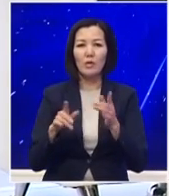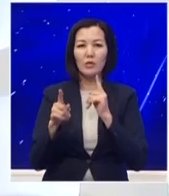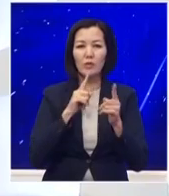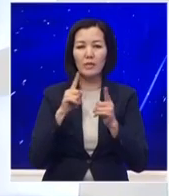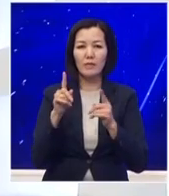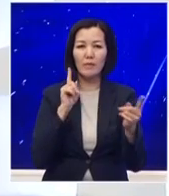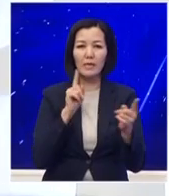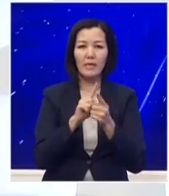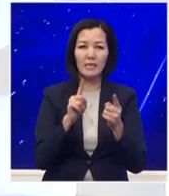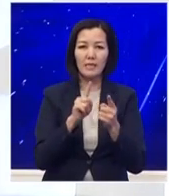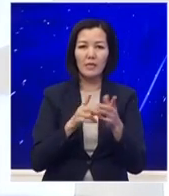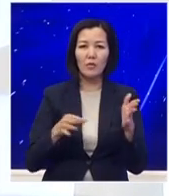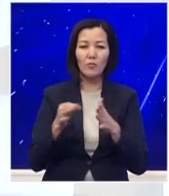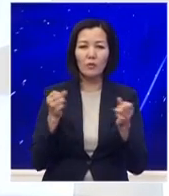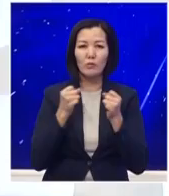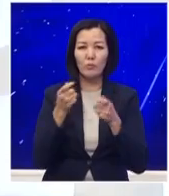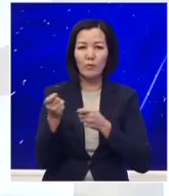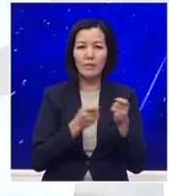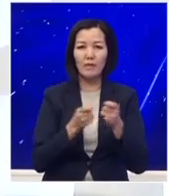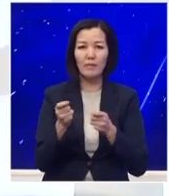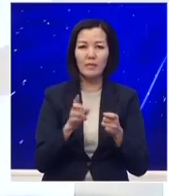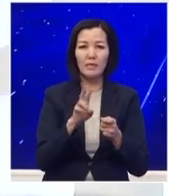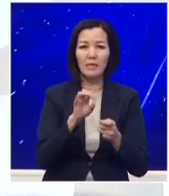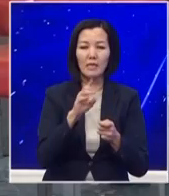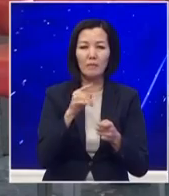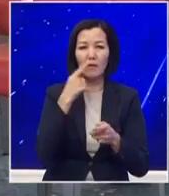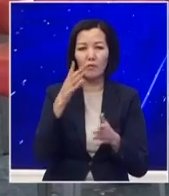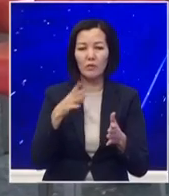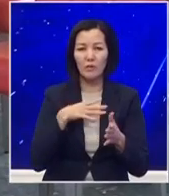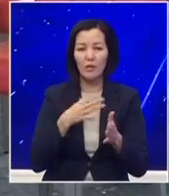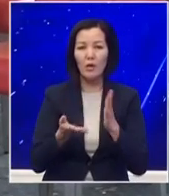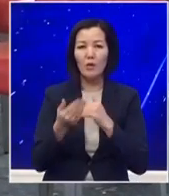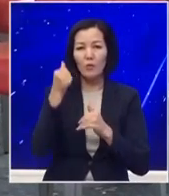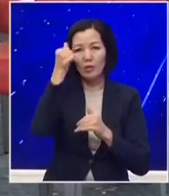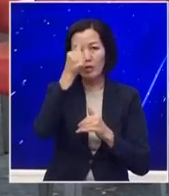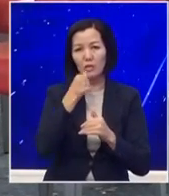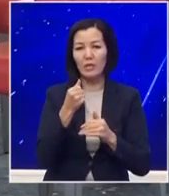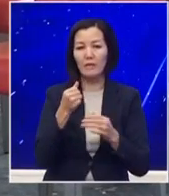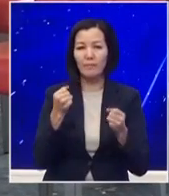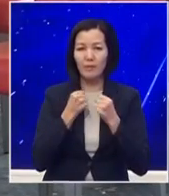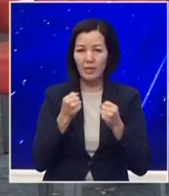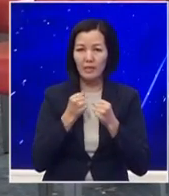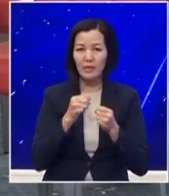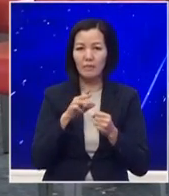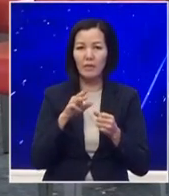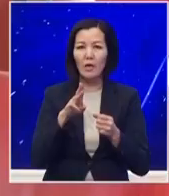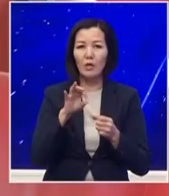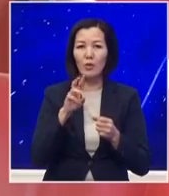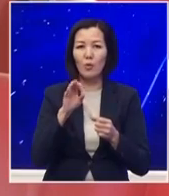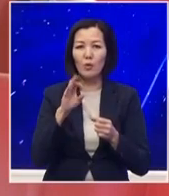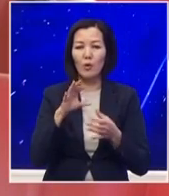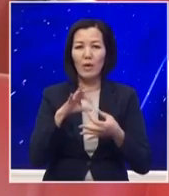алаңында журналистермен кездескен облыстық спорт басқармасының басшысы Нұрбақыт Теңізбаев осылай деді. Өткен жылы жерлестеріміз